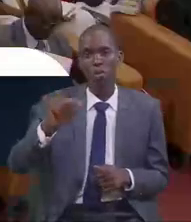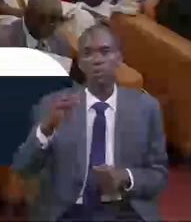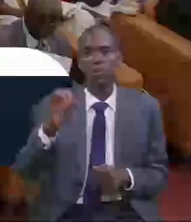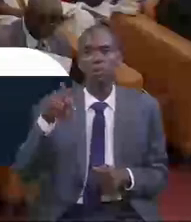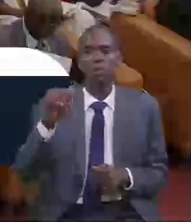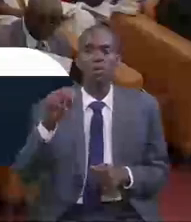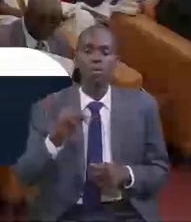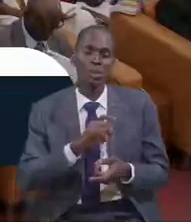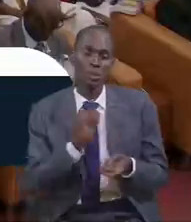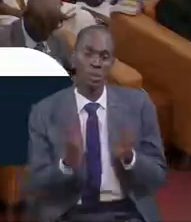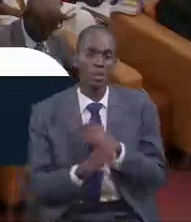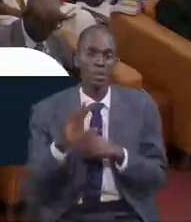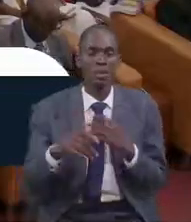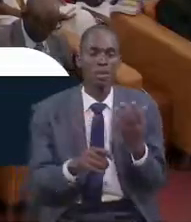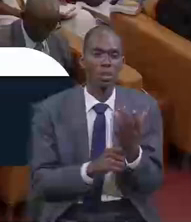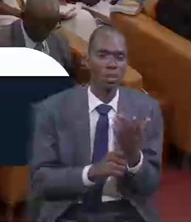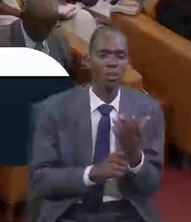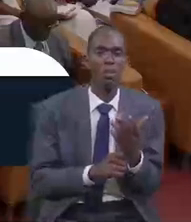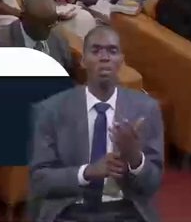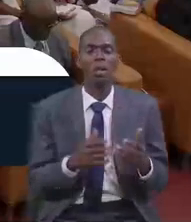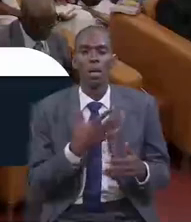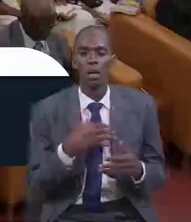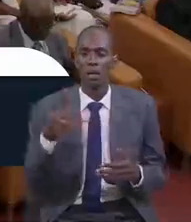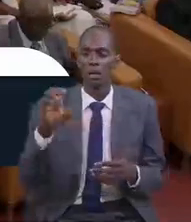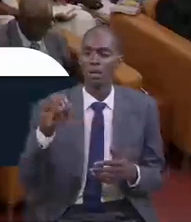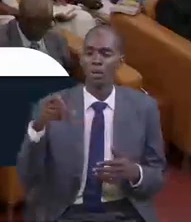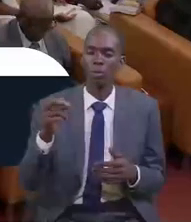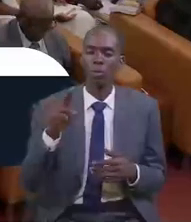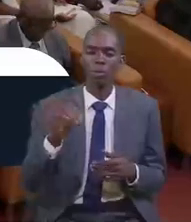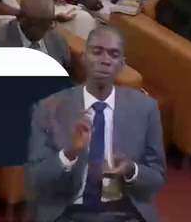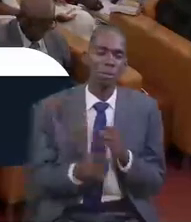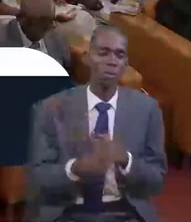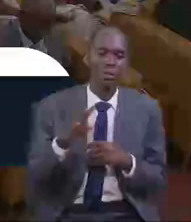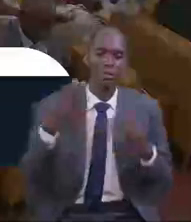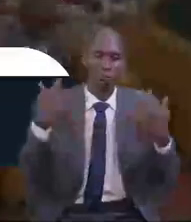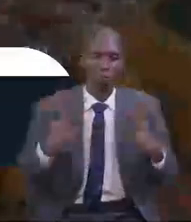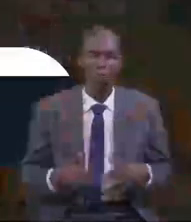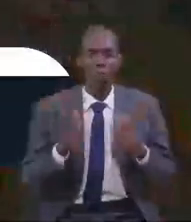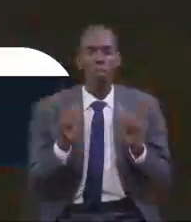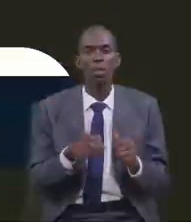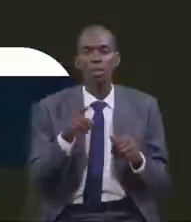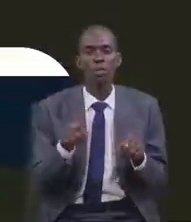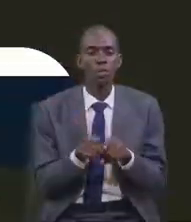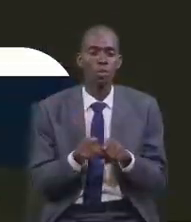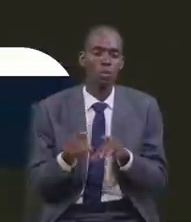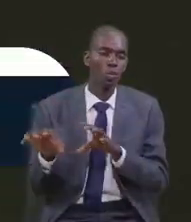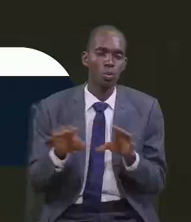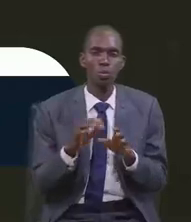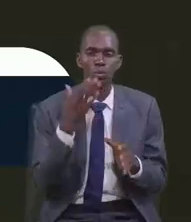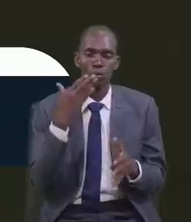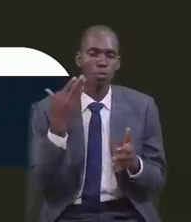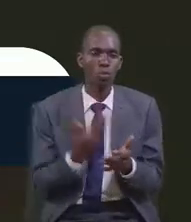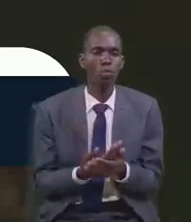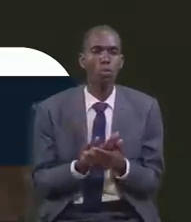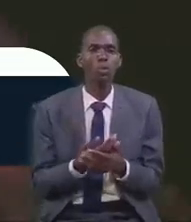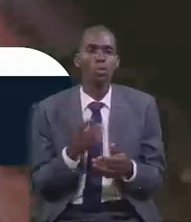taches? De même, pourriez-vous faire le bien, vous qui êtes accoutumés à faire le mal? Allons à